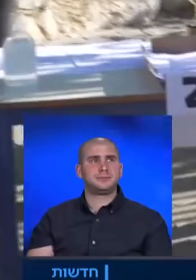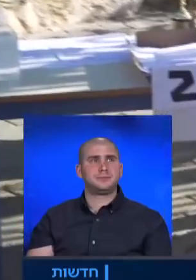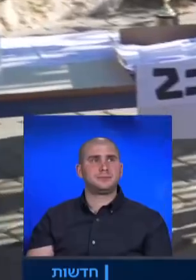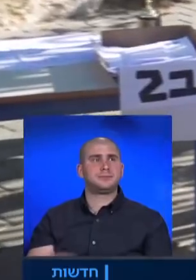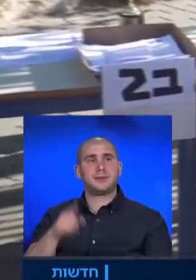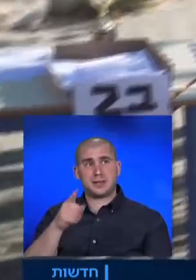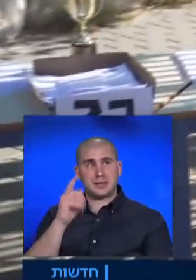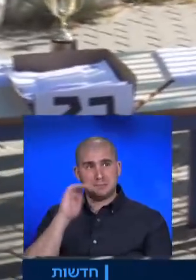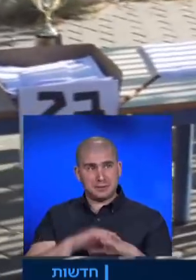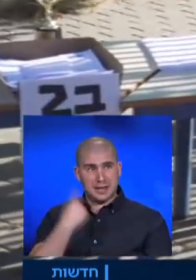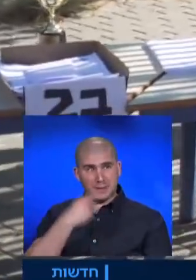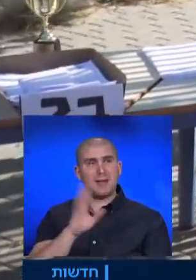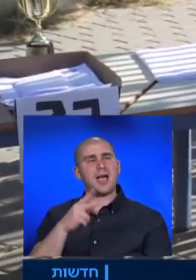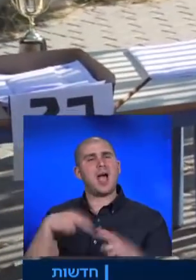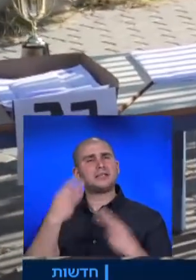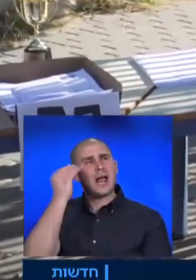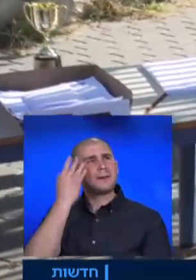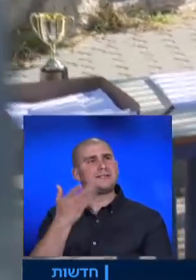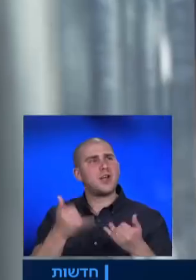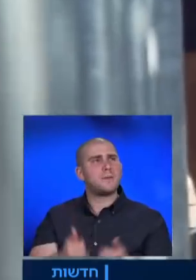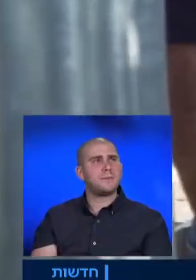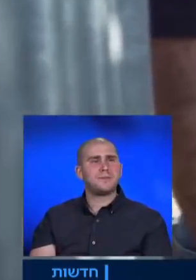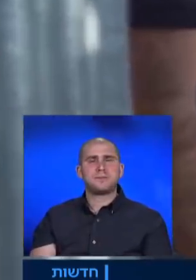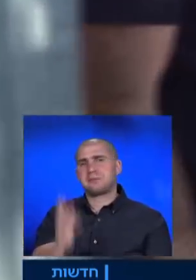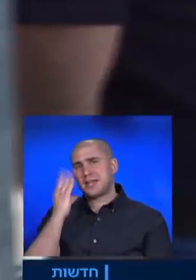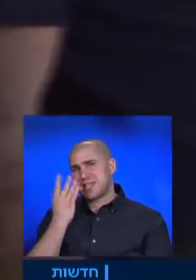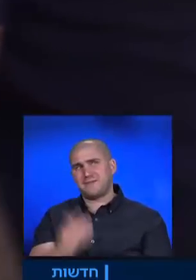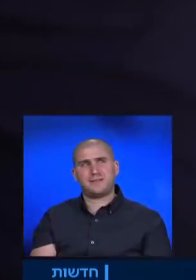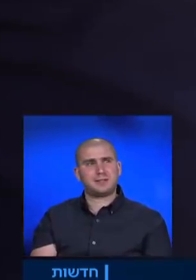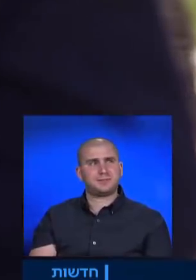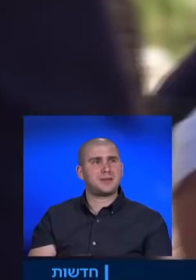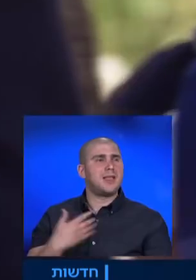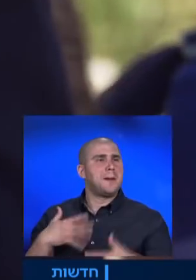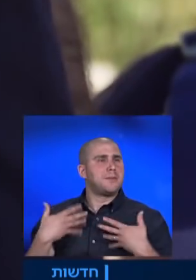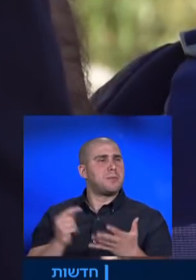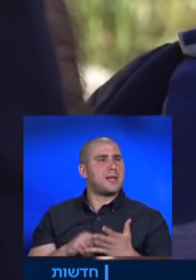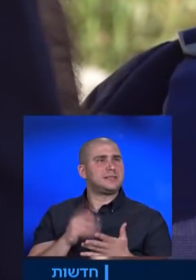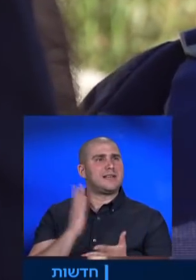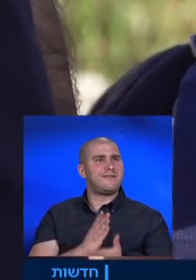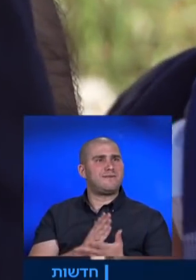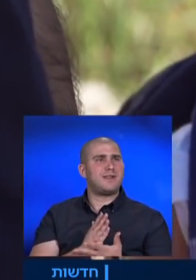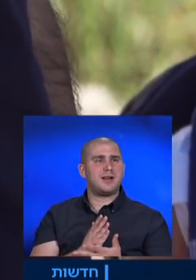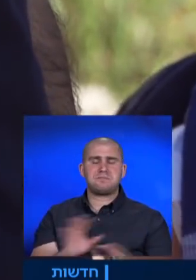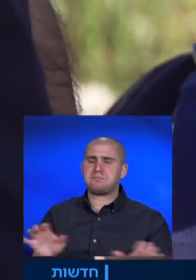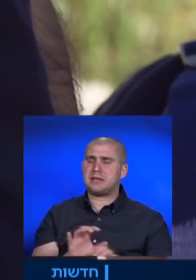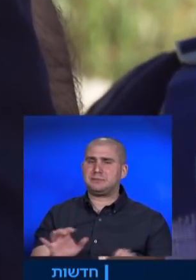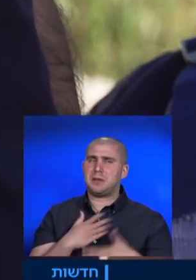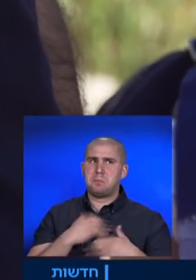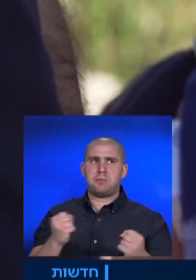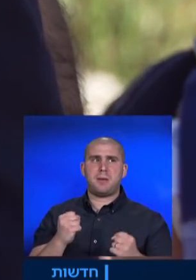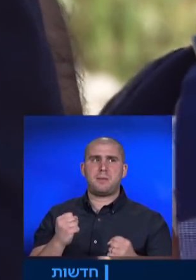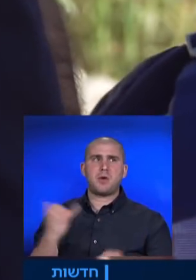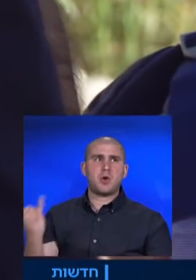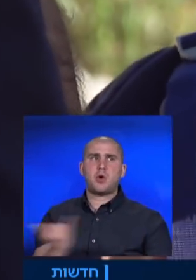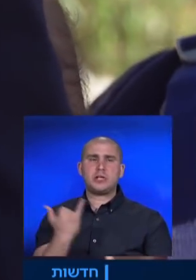איך החזרה לבית ספר היום? כיפית. אני מתרגש בגלל שזה כבר נהיה מעצבן להיות